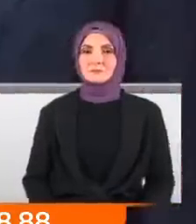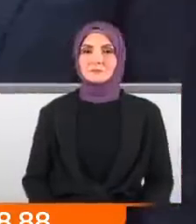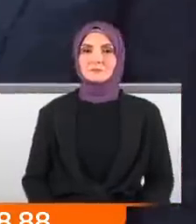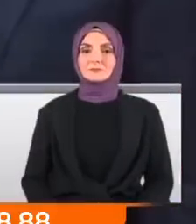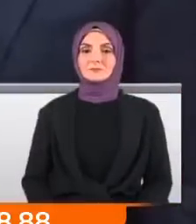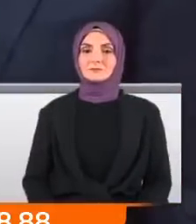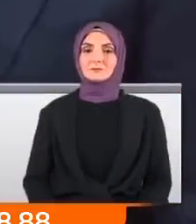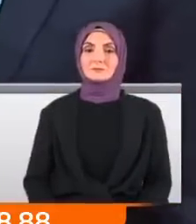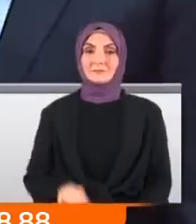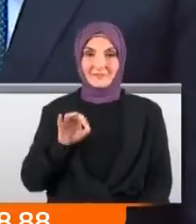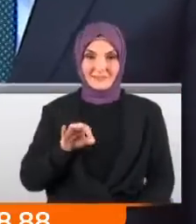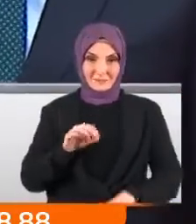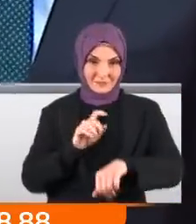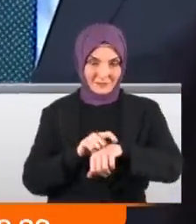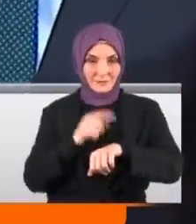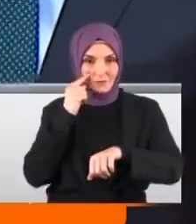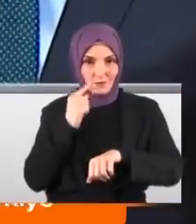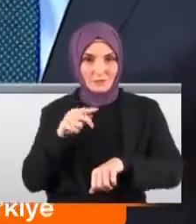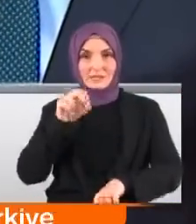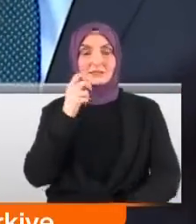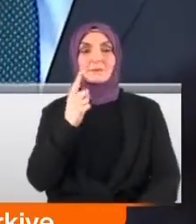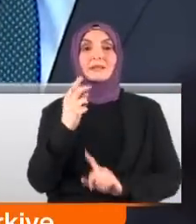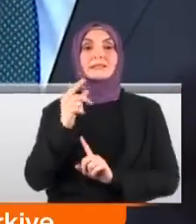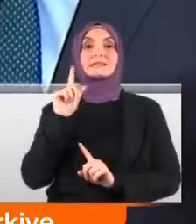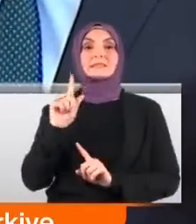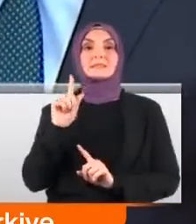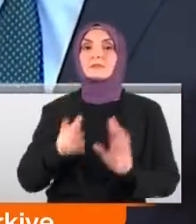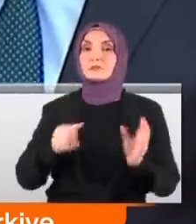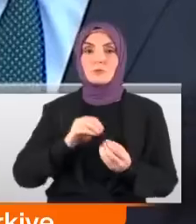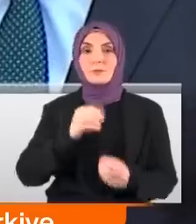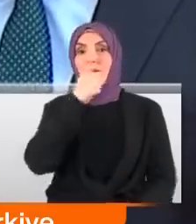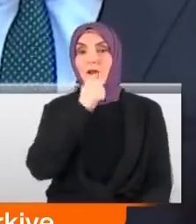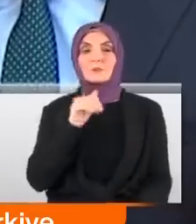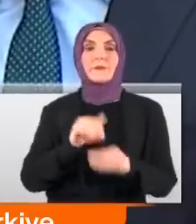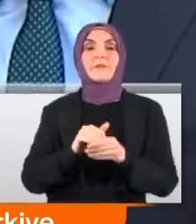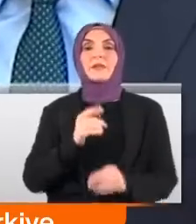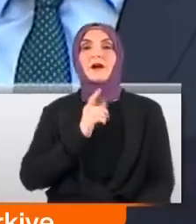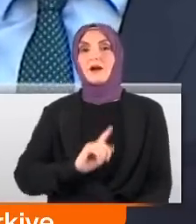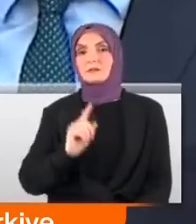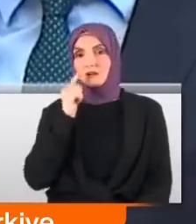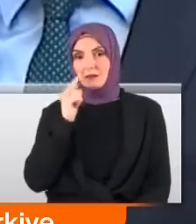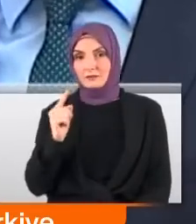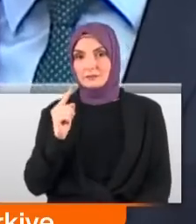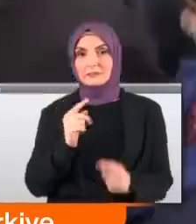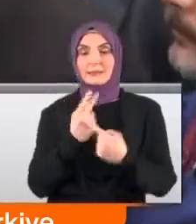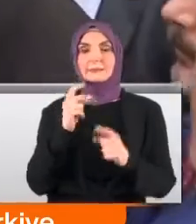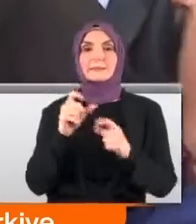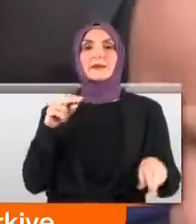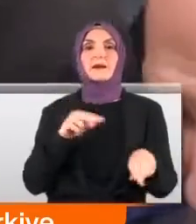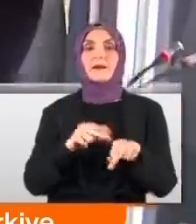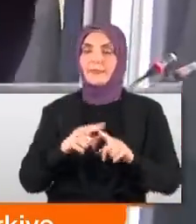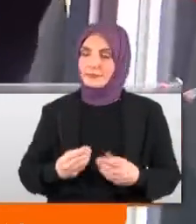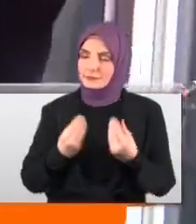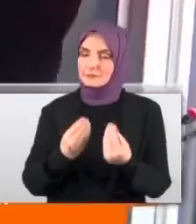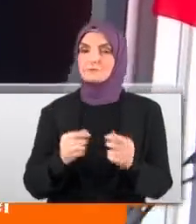Ve an itibariyle 81 ilde toplam 600 milletvekili adayımızı Yüksek Seçim Kurulu'na teslim ettik.